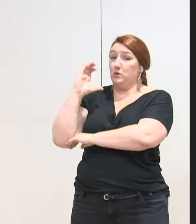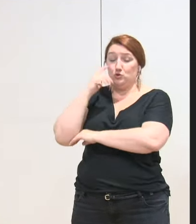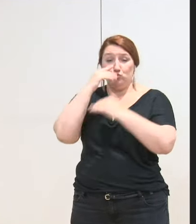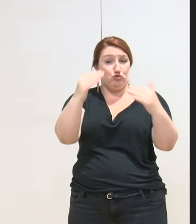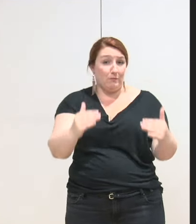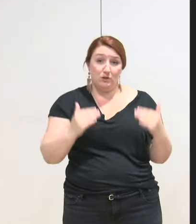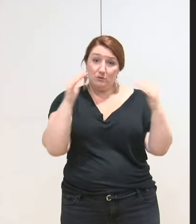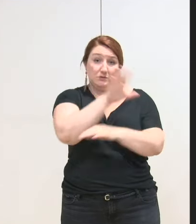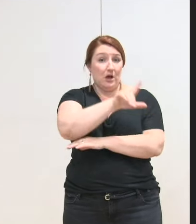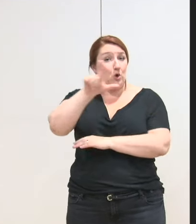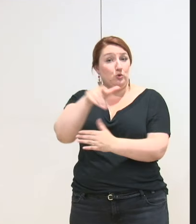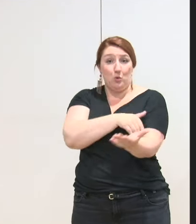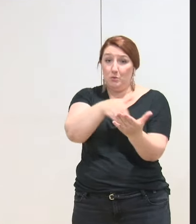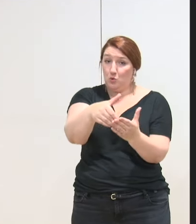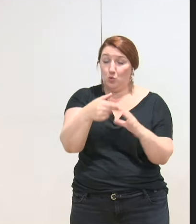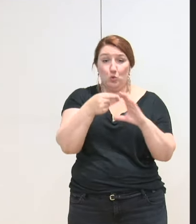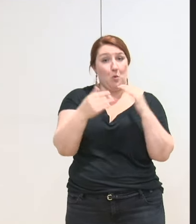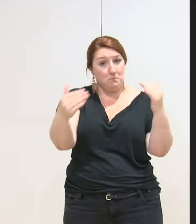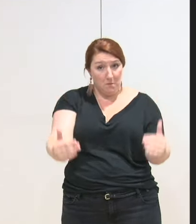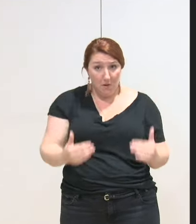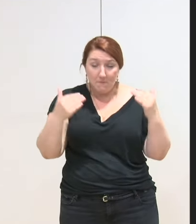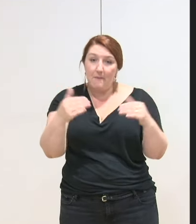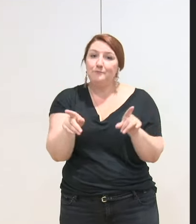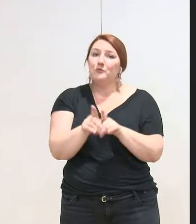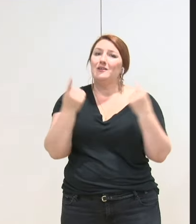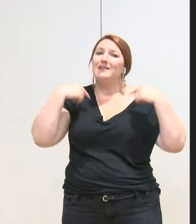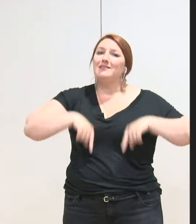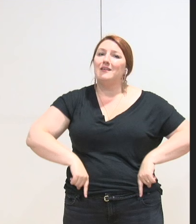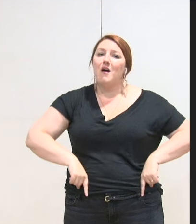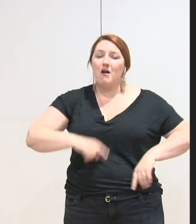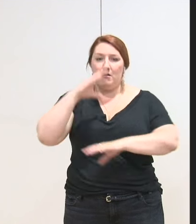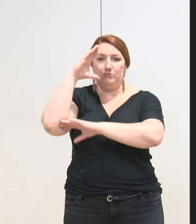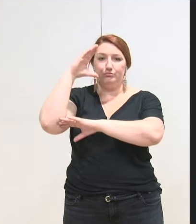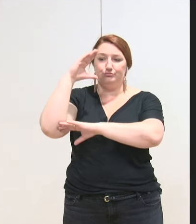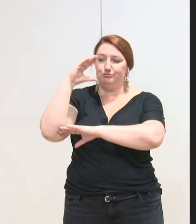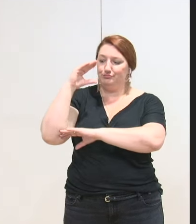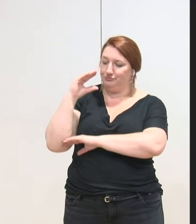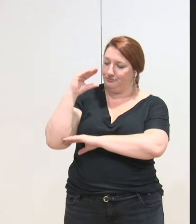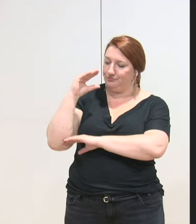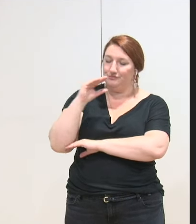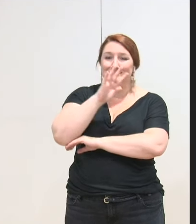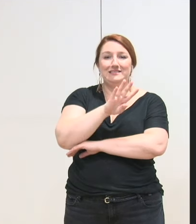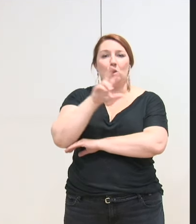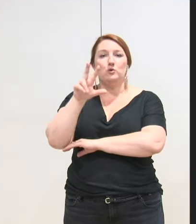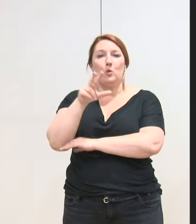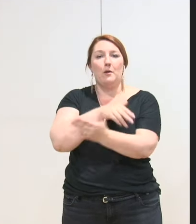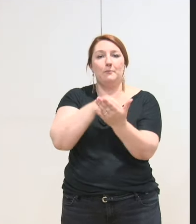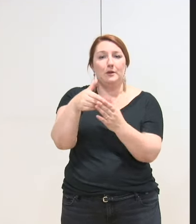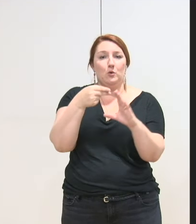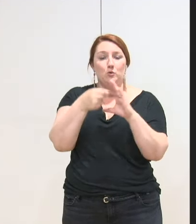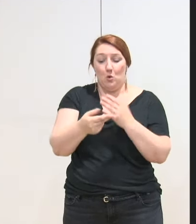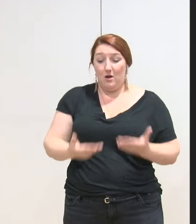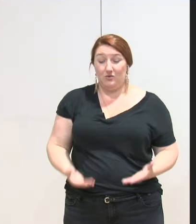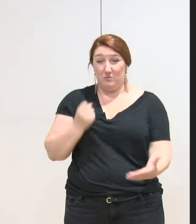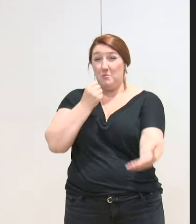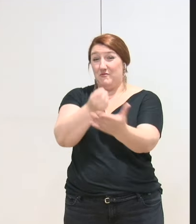52 millions d'euros et la baisse des dotations de l'État actuellement à 43 millions d'euros et qui devrait fin